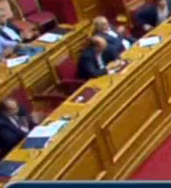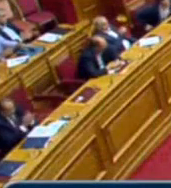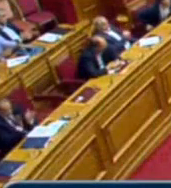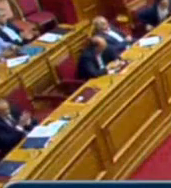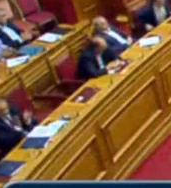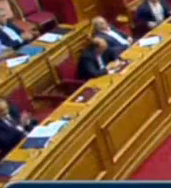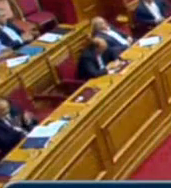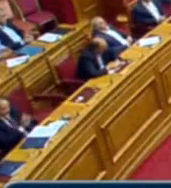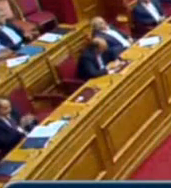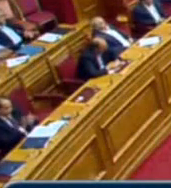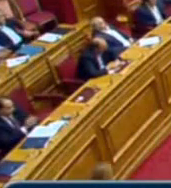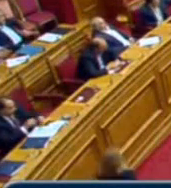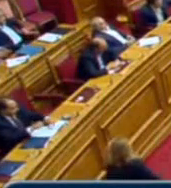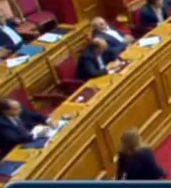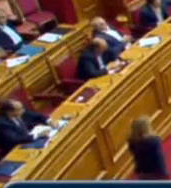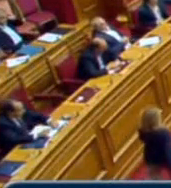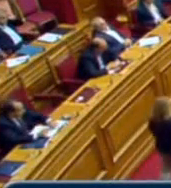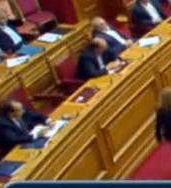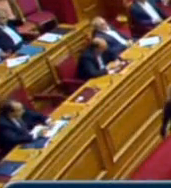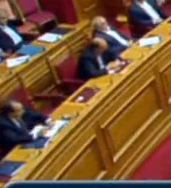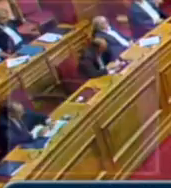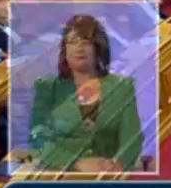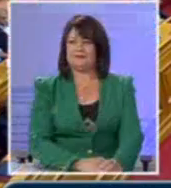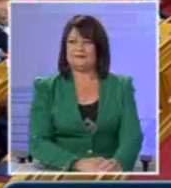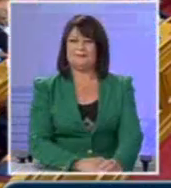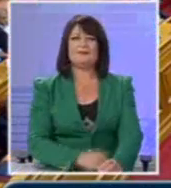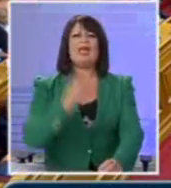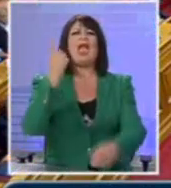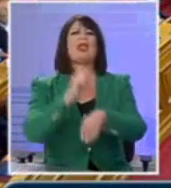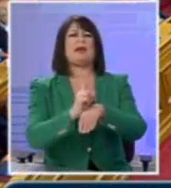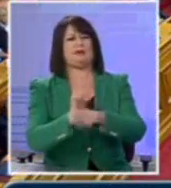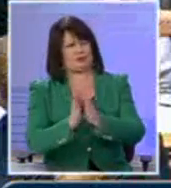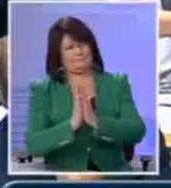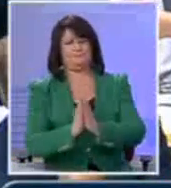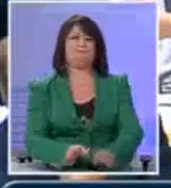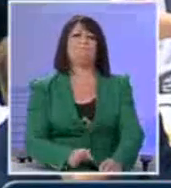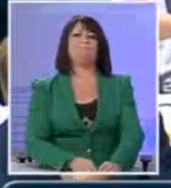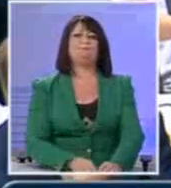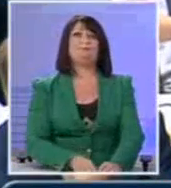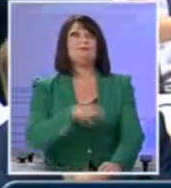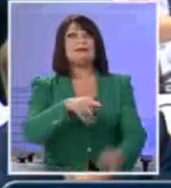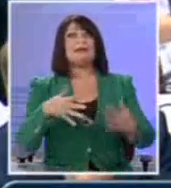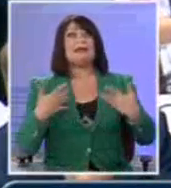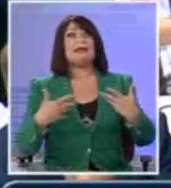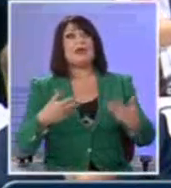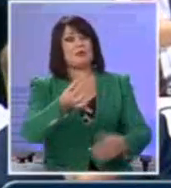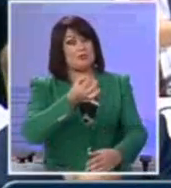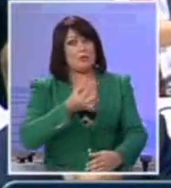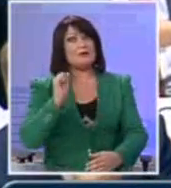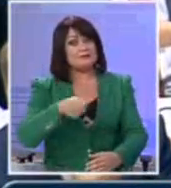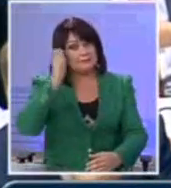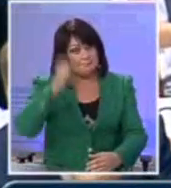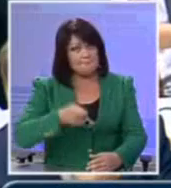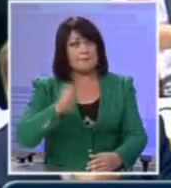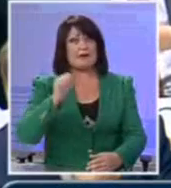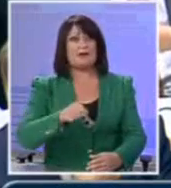Για ένα λεπτό, κύριος Μημαράκης. Μόνο ένα λεπτό, δεν πρόκειται να χάσεις. Κύριε Πρόεδρε, κοιτάξτε, καταρχήν χαίρομαι που επιβεβαιώνετε την